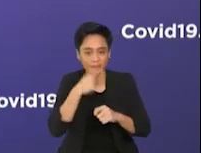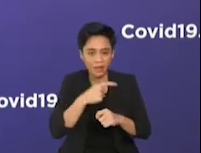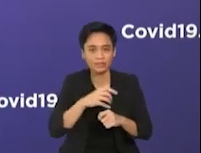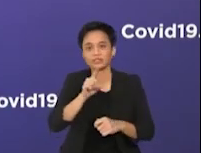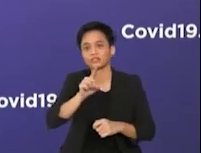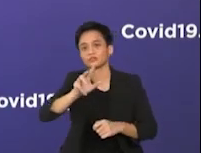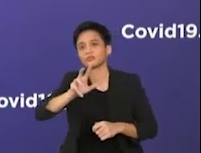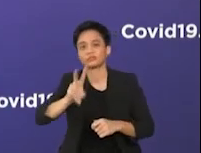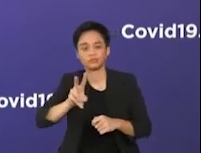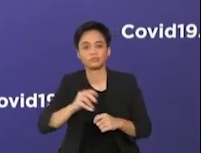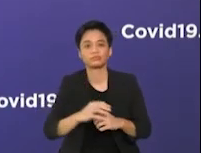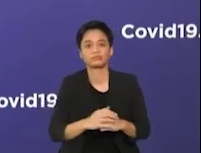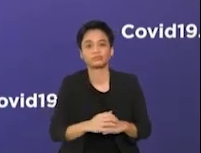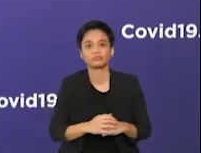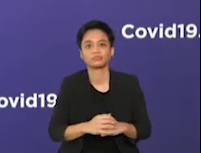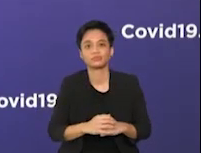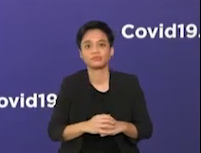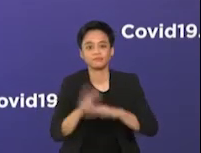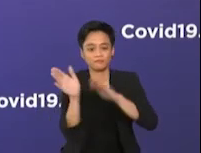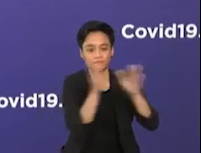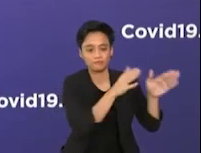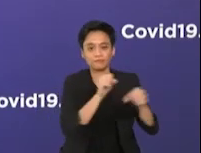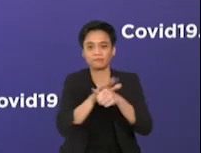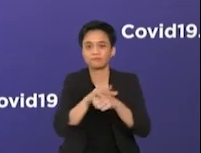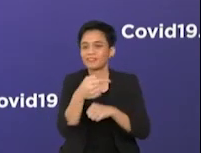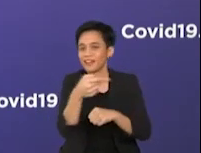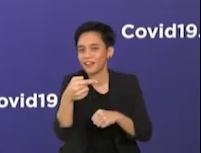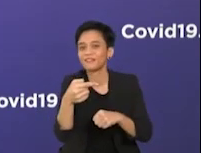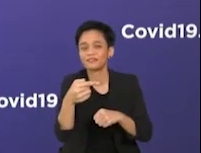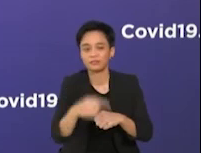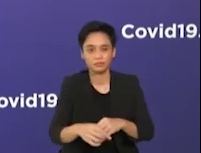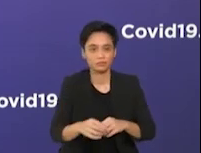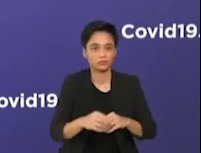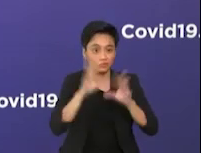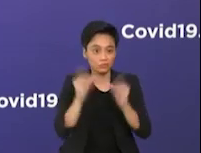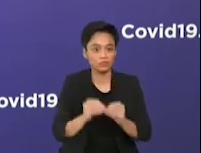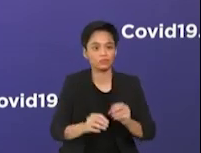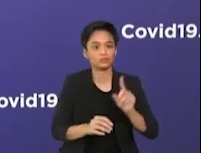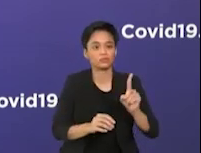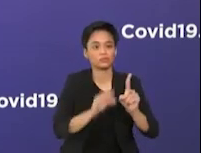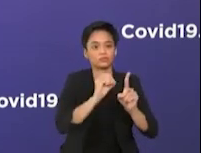r190 dua orang hasil negatif akumulasi adalah 100